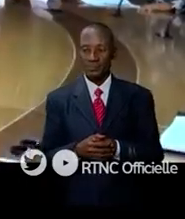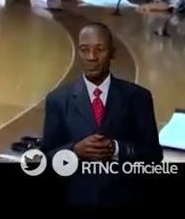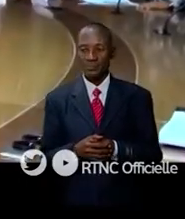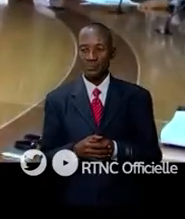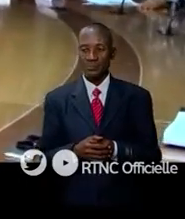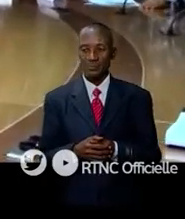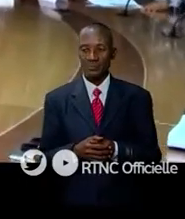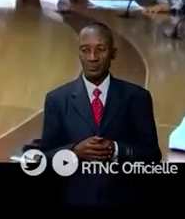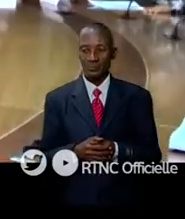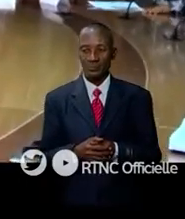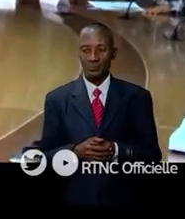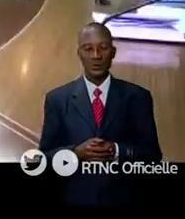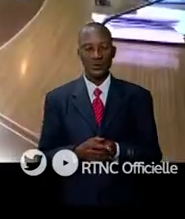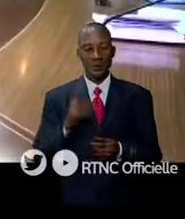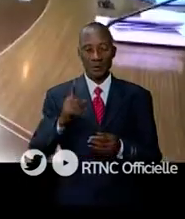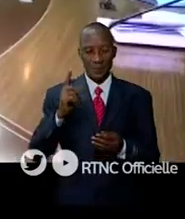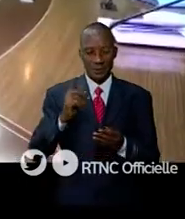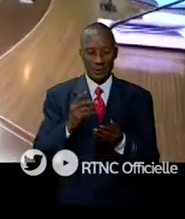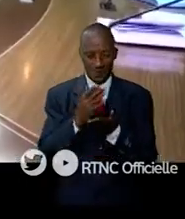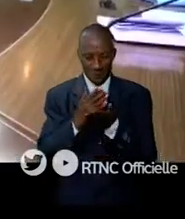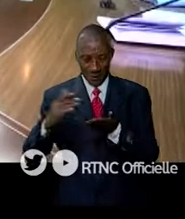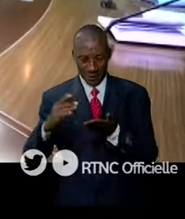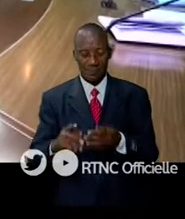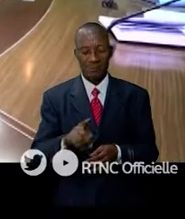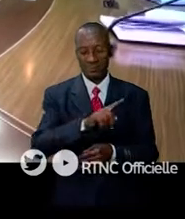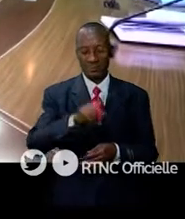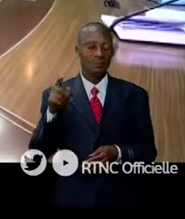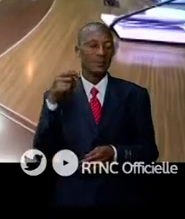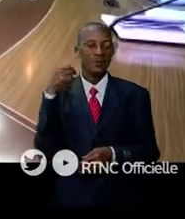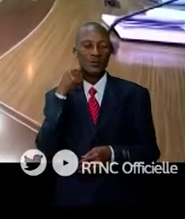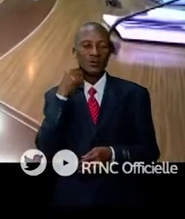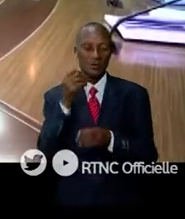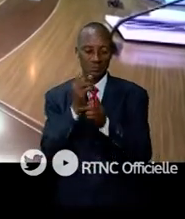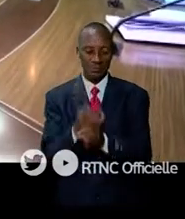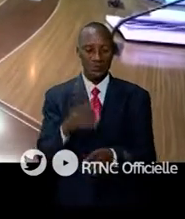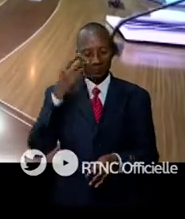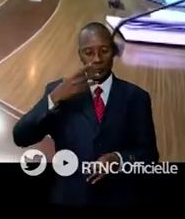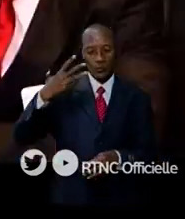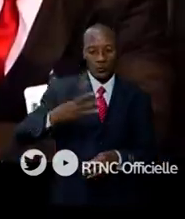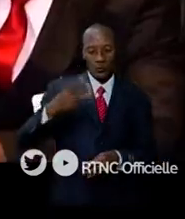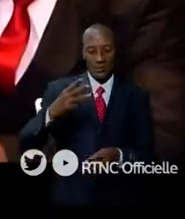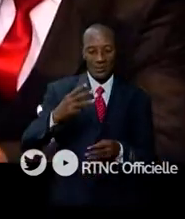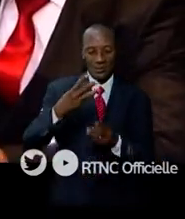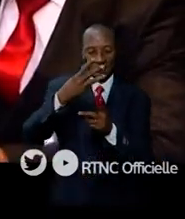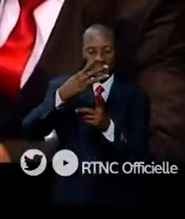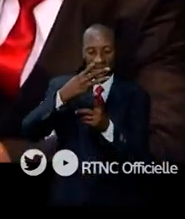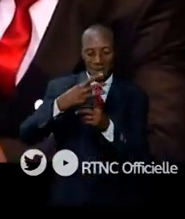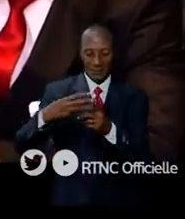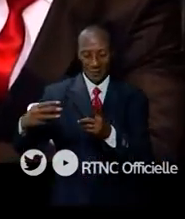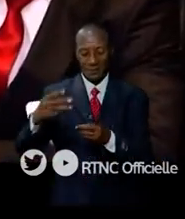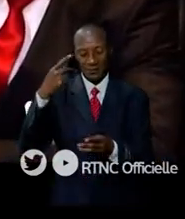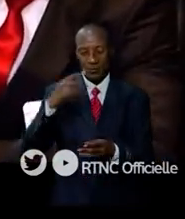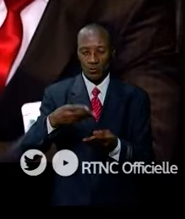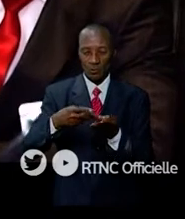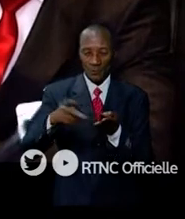L'image renvoie à la fumée blanche. 1000 médecins alignés au 3e trimestre pour percevoir leur prime. Résultat des